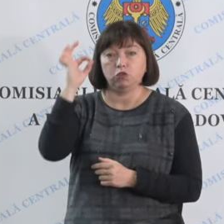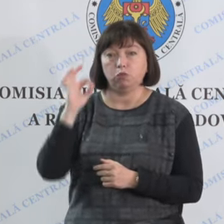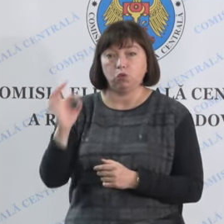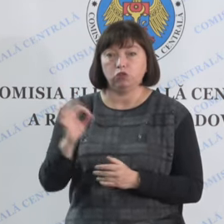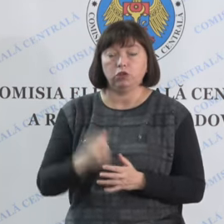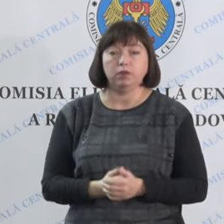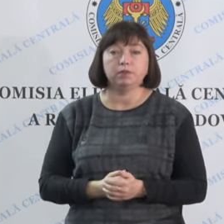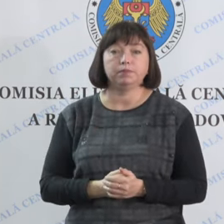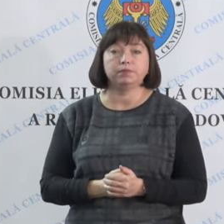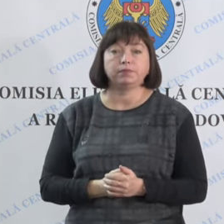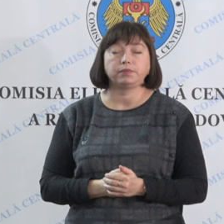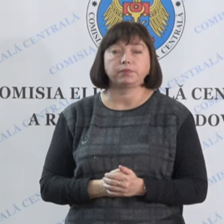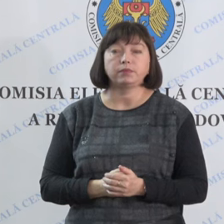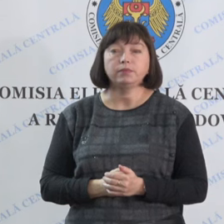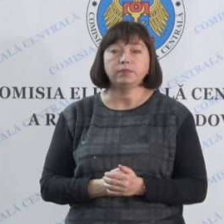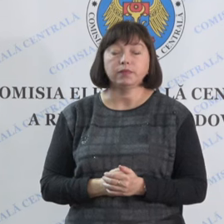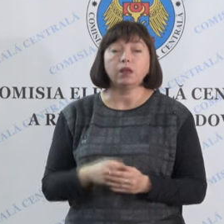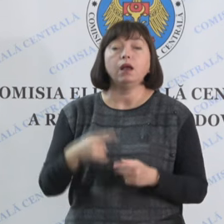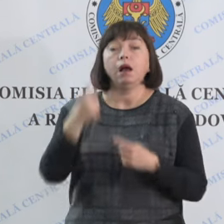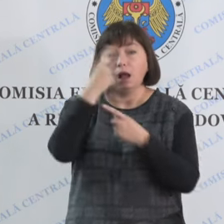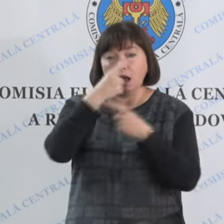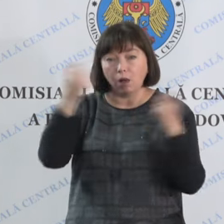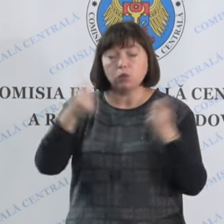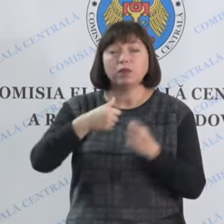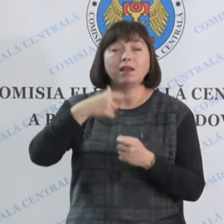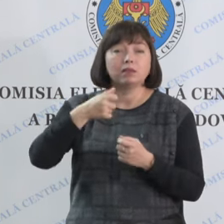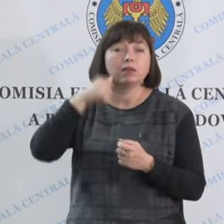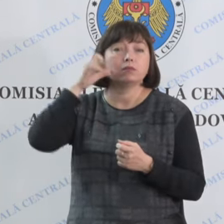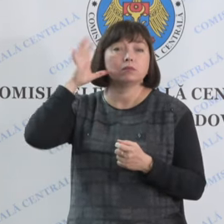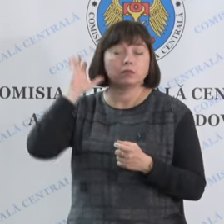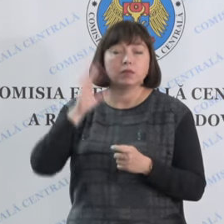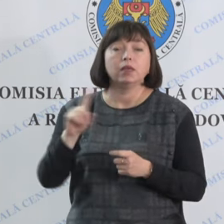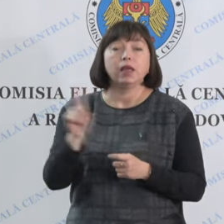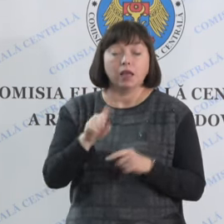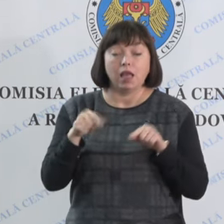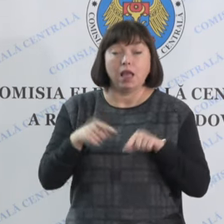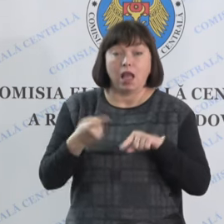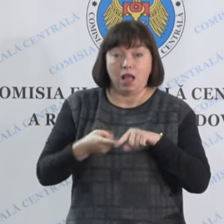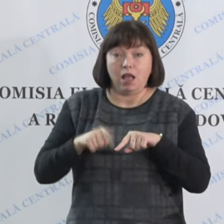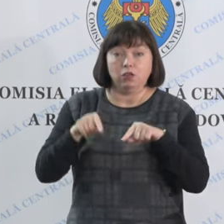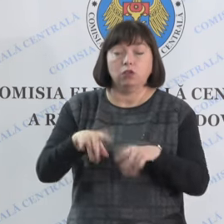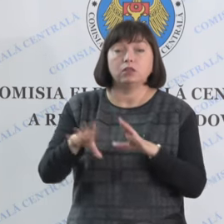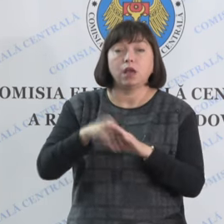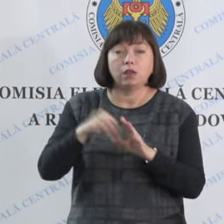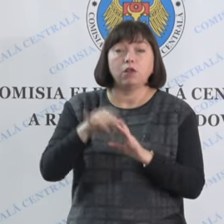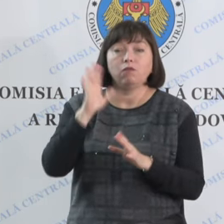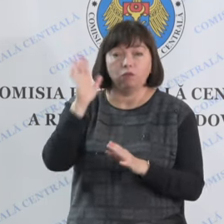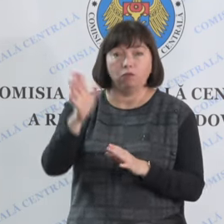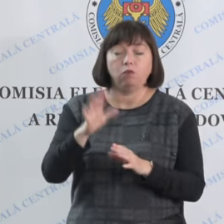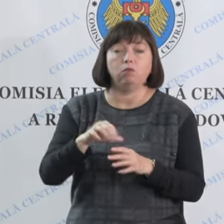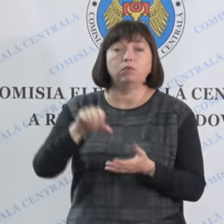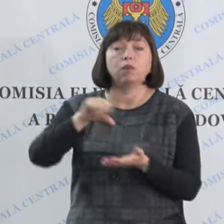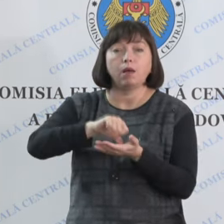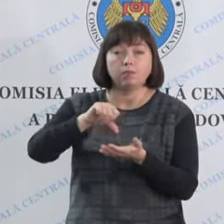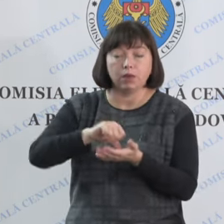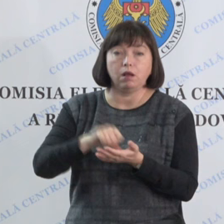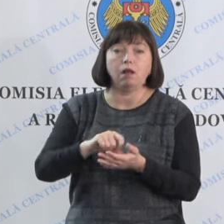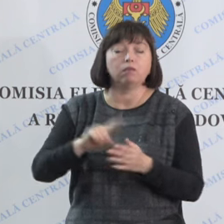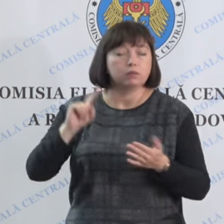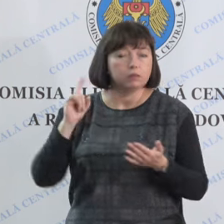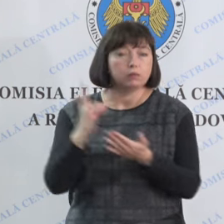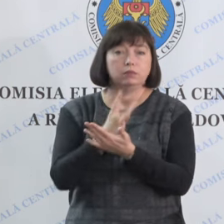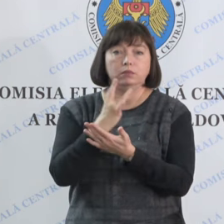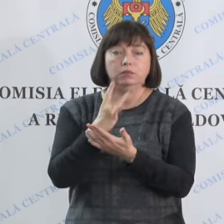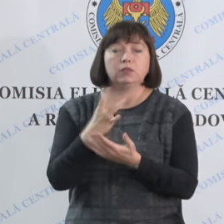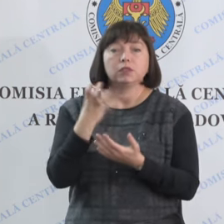16,14%. Am anunțat zilele trecute că în aceste alegeri vom aplica cu titlul de proiect pilot un